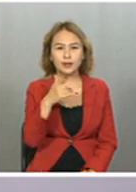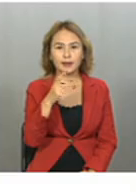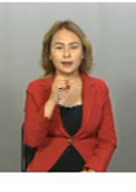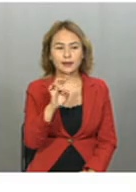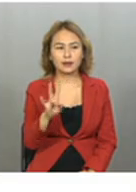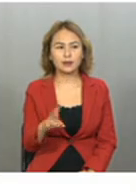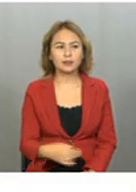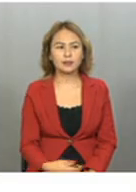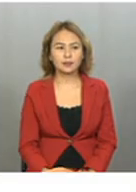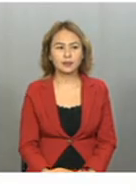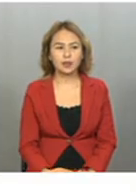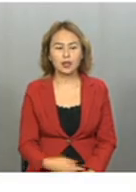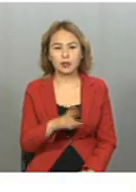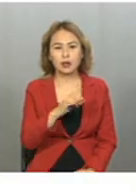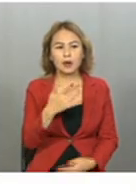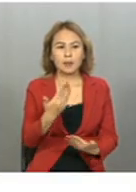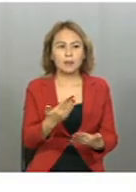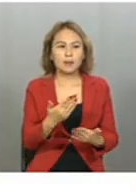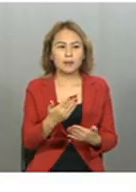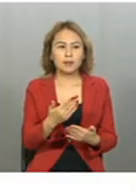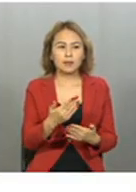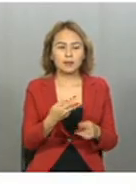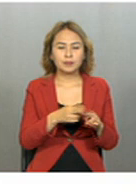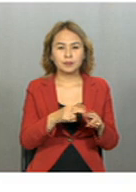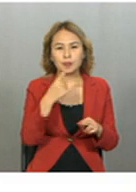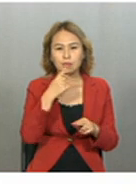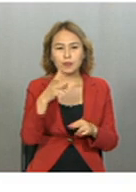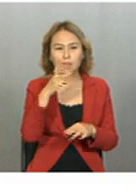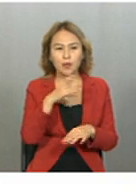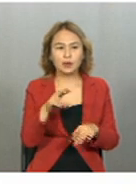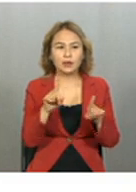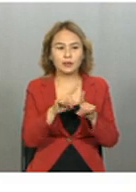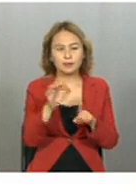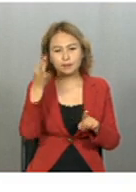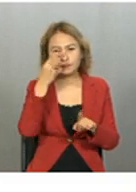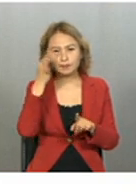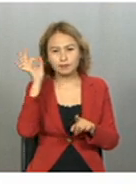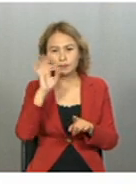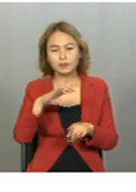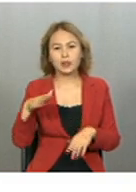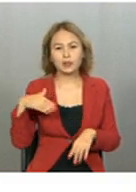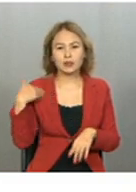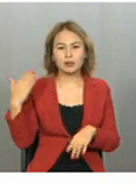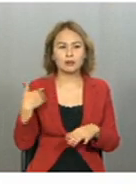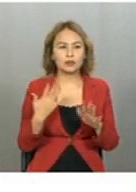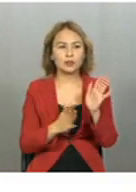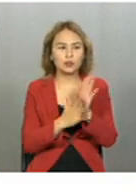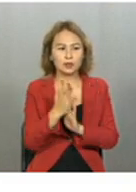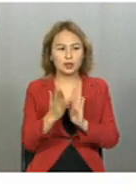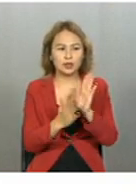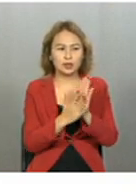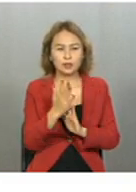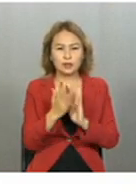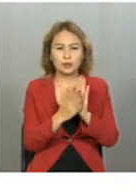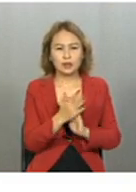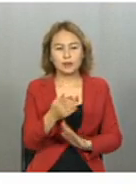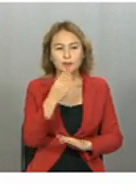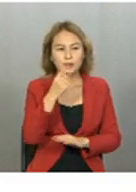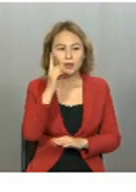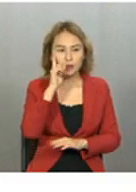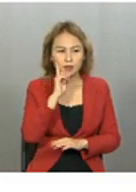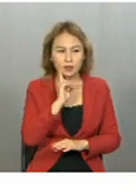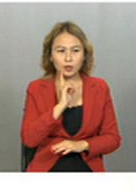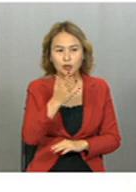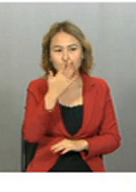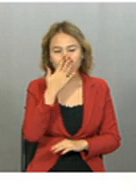екен. Бүлдірген бал шырынды және дәрілік өсімдік. Жемісі дәмді,